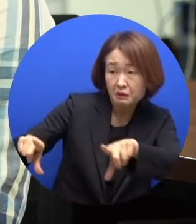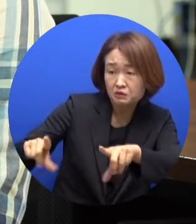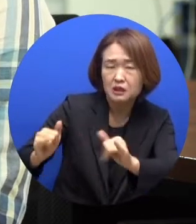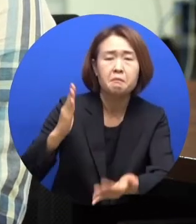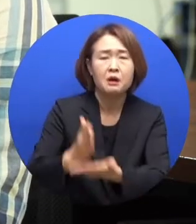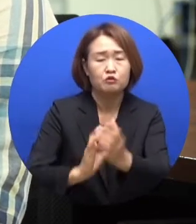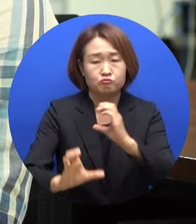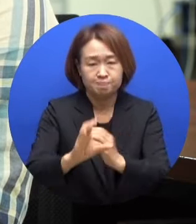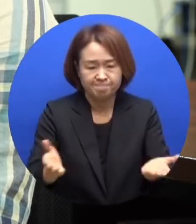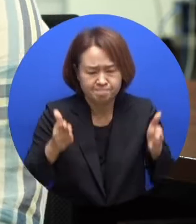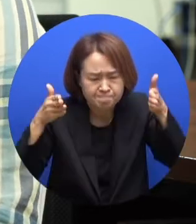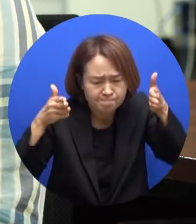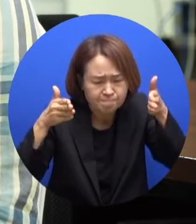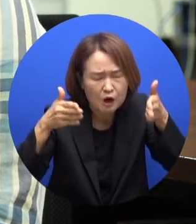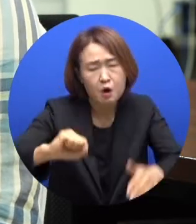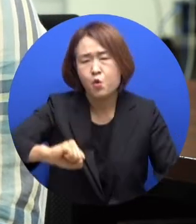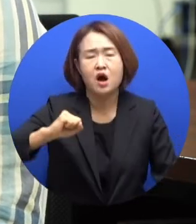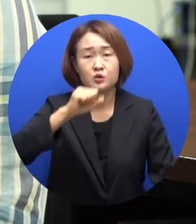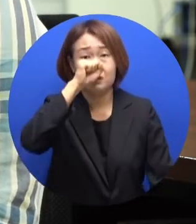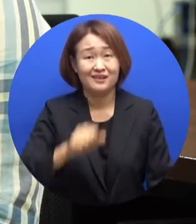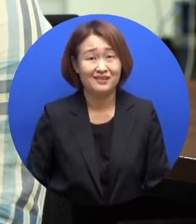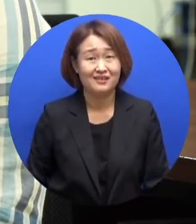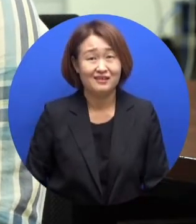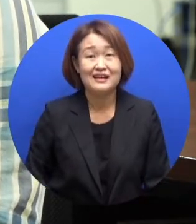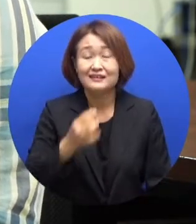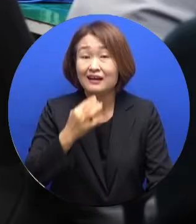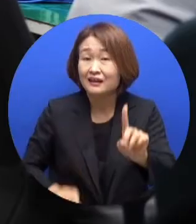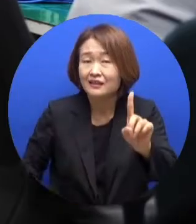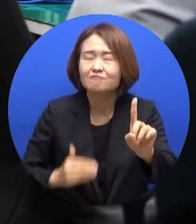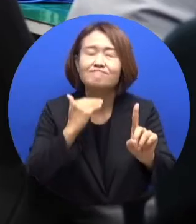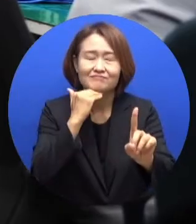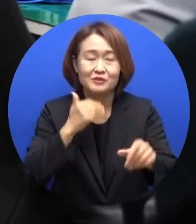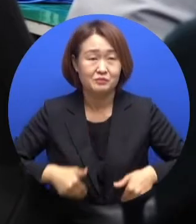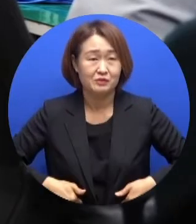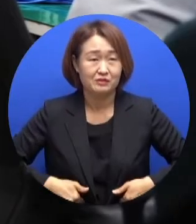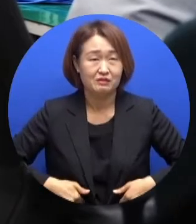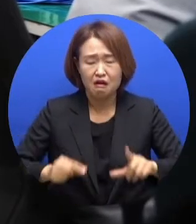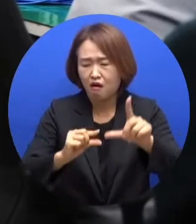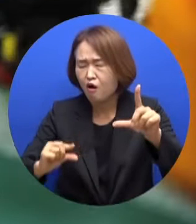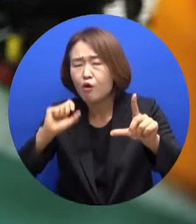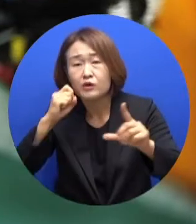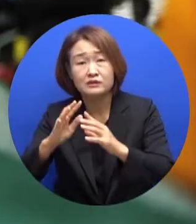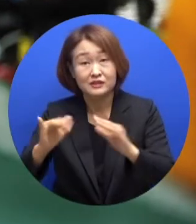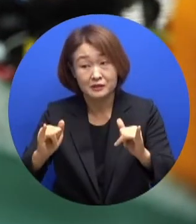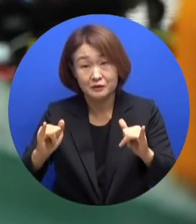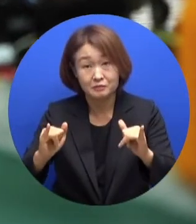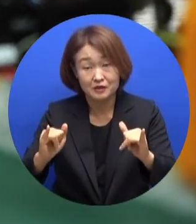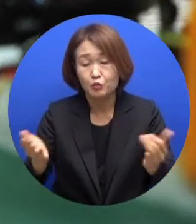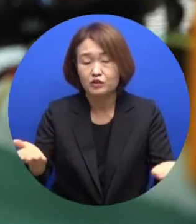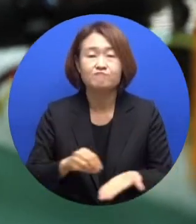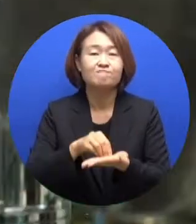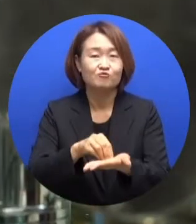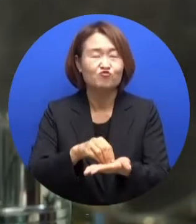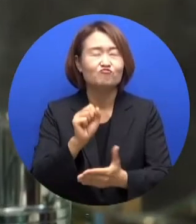훨씬 좋아요. 근데 대신에 이제 좀 기다려줘야 되죠. 취약계층에게 일자리를 제공하는